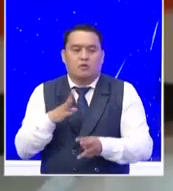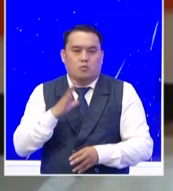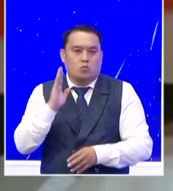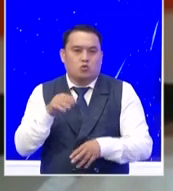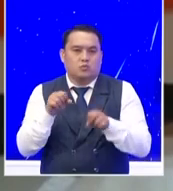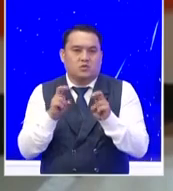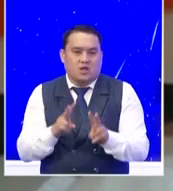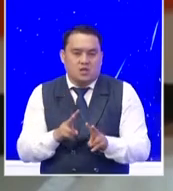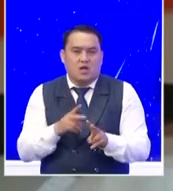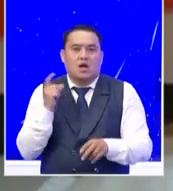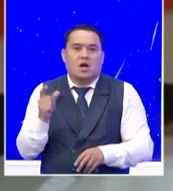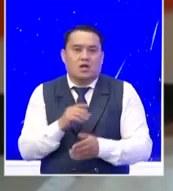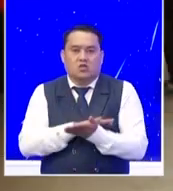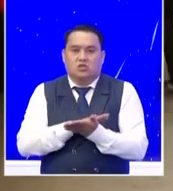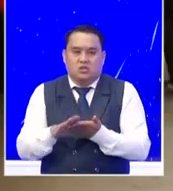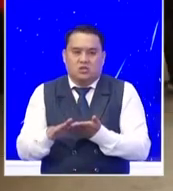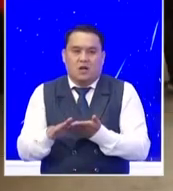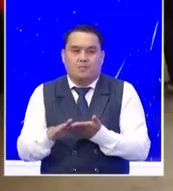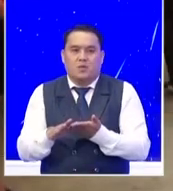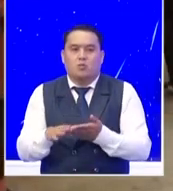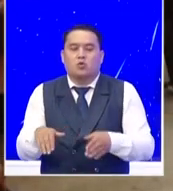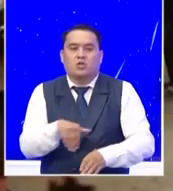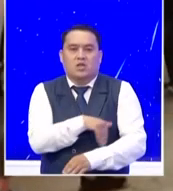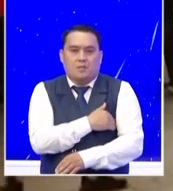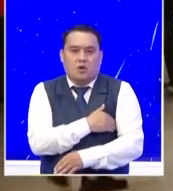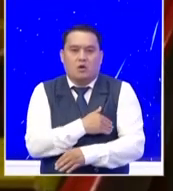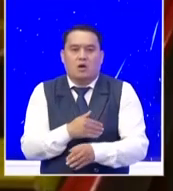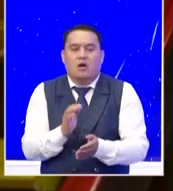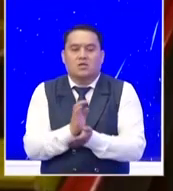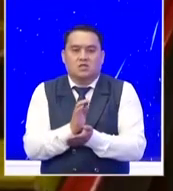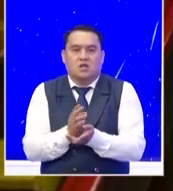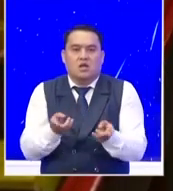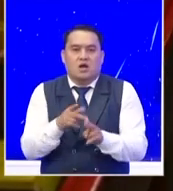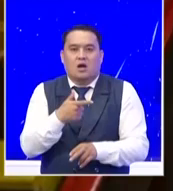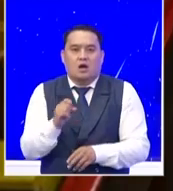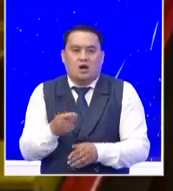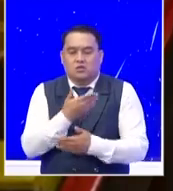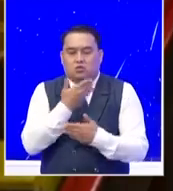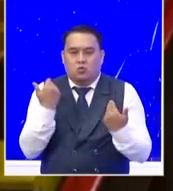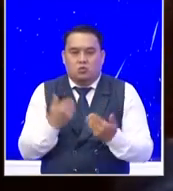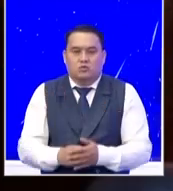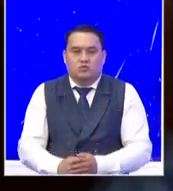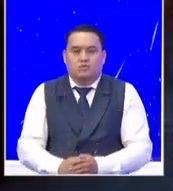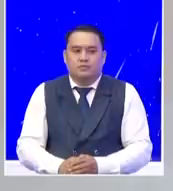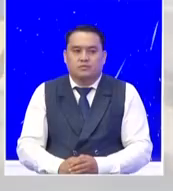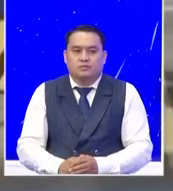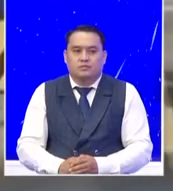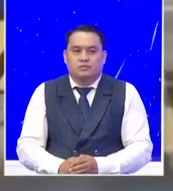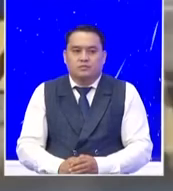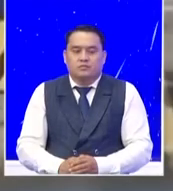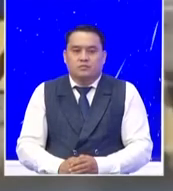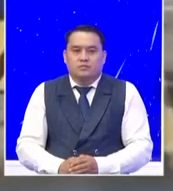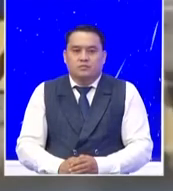бұл тәсілді экологиялық таза дейді. Мұндай температурадан кейін қалдықта улы газ да қалмайды.